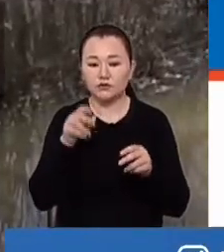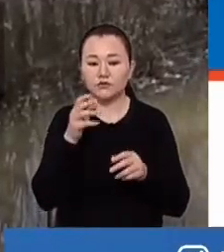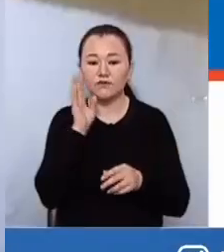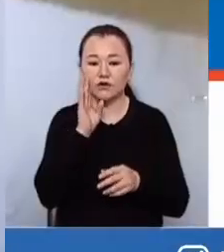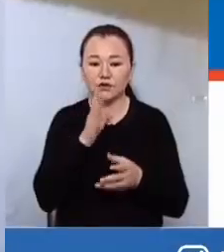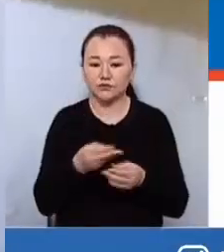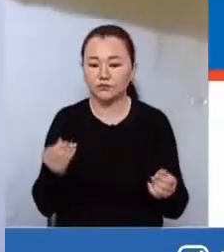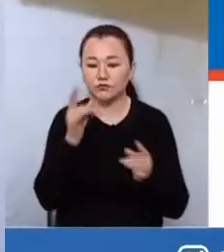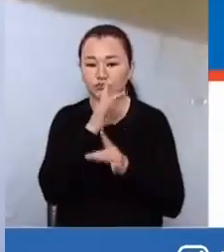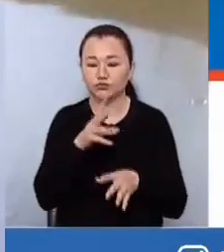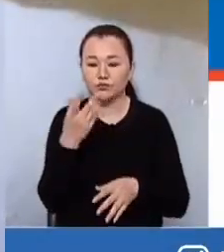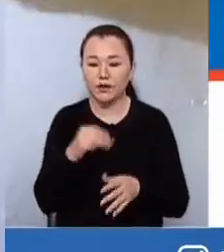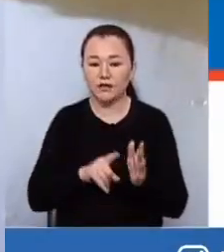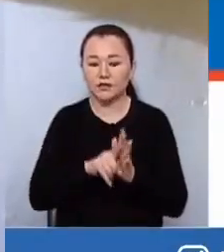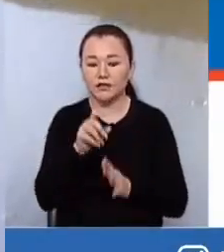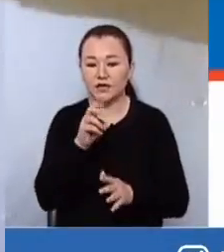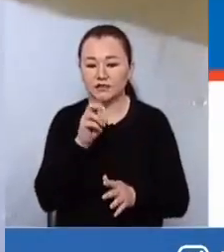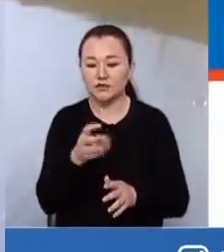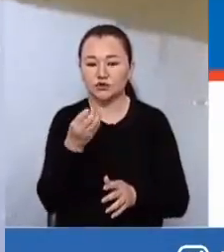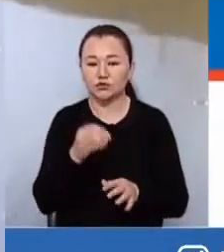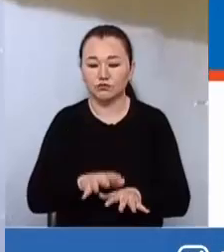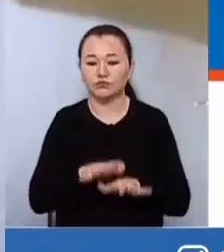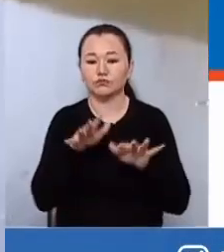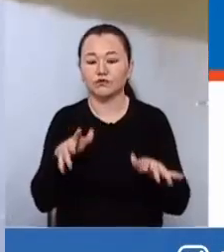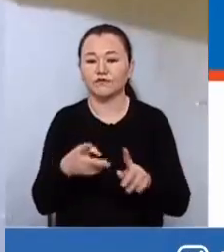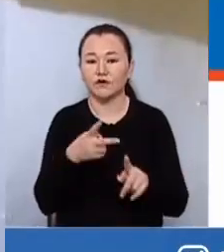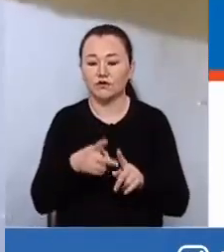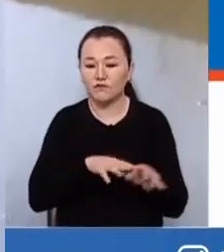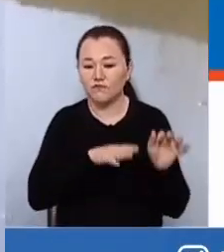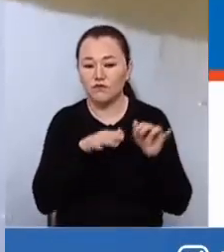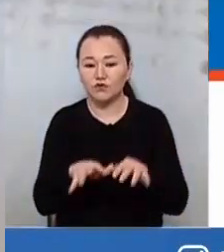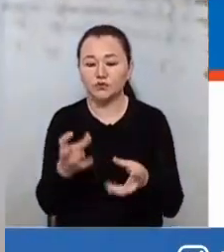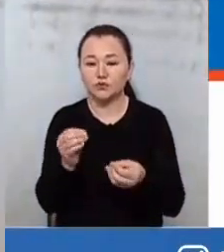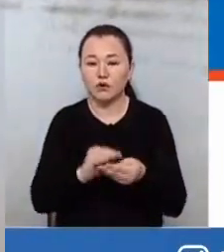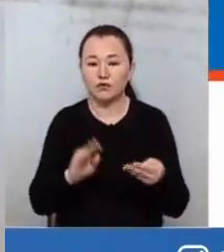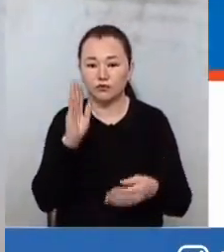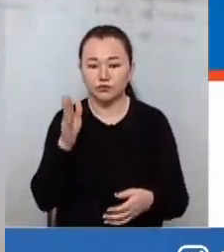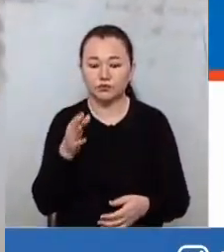айтты. Ал мамырдың басында Есіл өзені тағы көтеріліп, тасқынның екінші толқыны келеді деп болжап отыр.